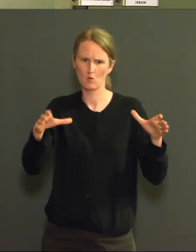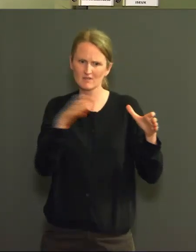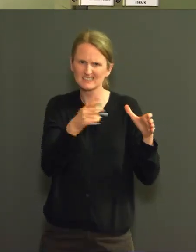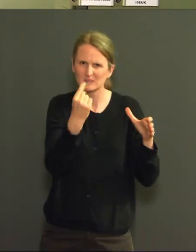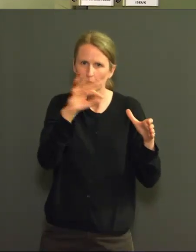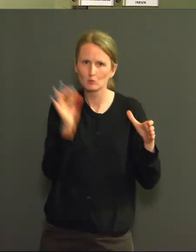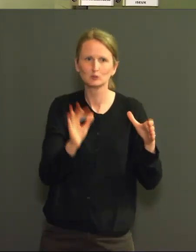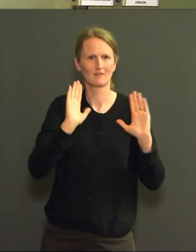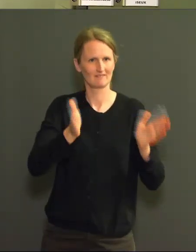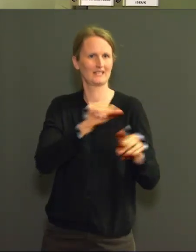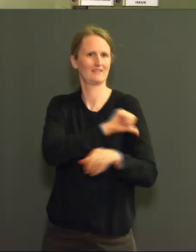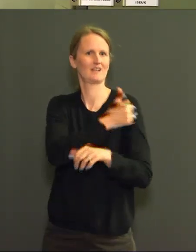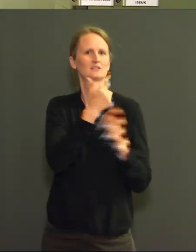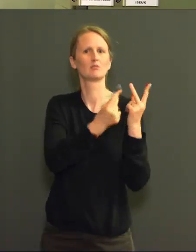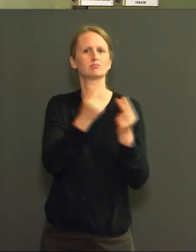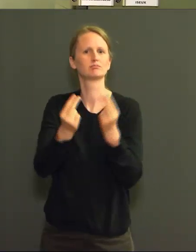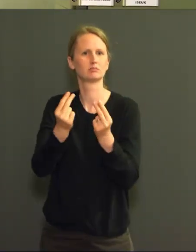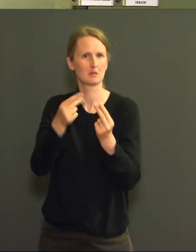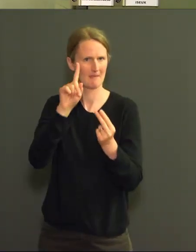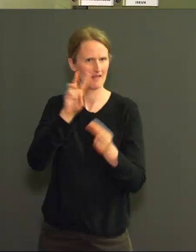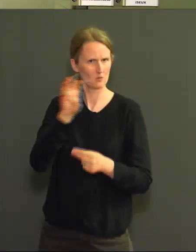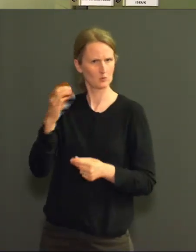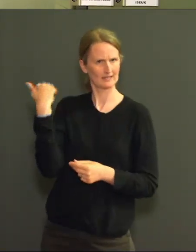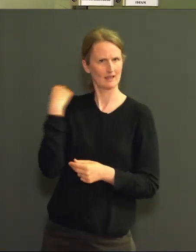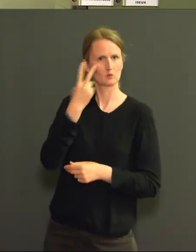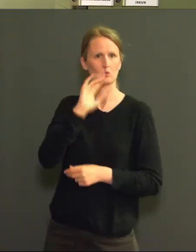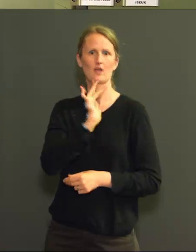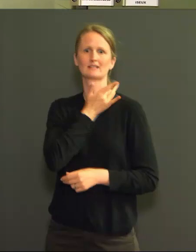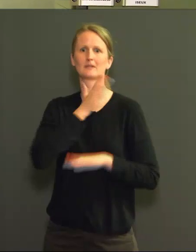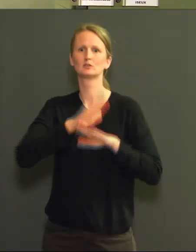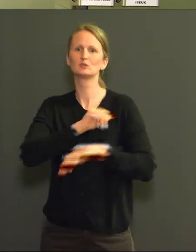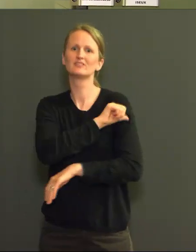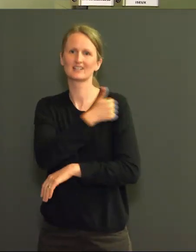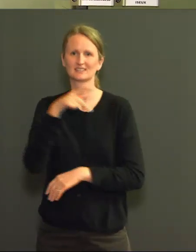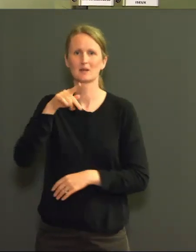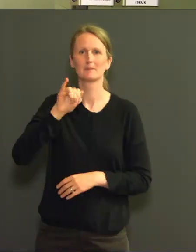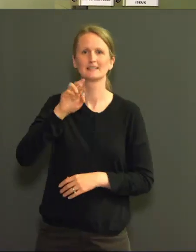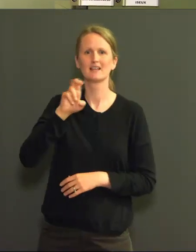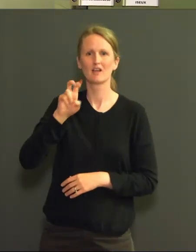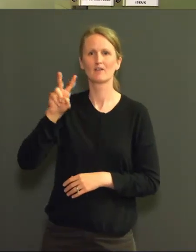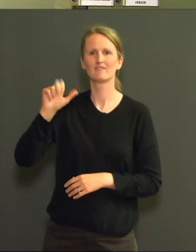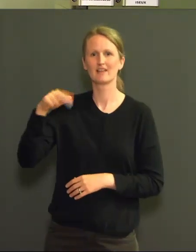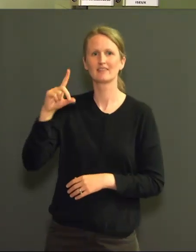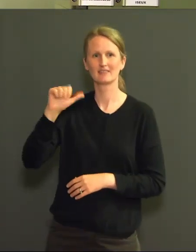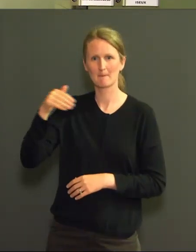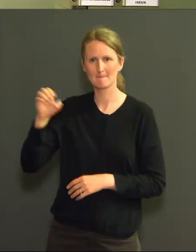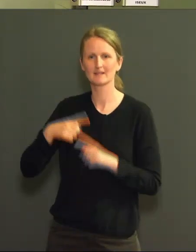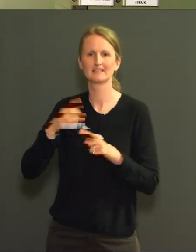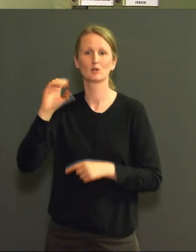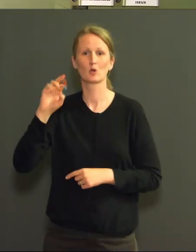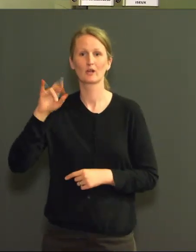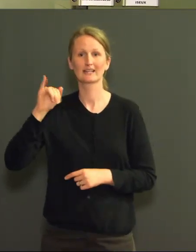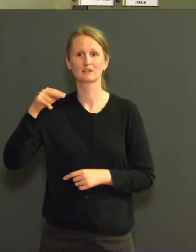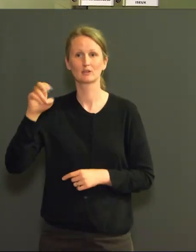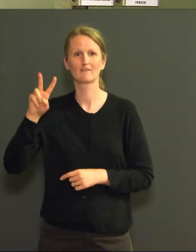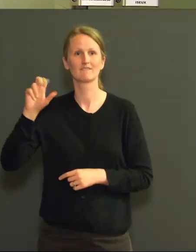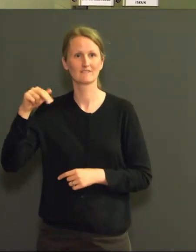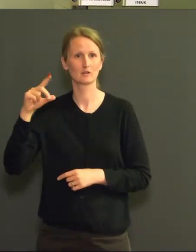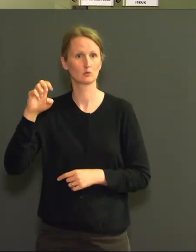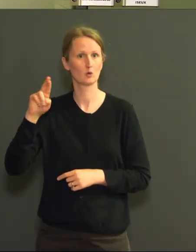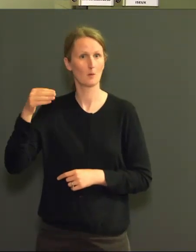week-end dernier, les vaccinologues Pierre Van Damme et Corinne van der Meulen ont avancé un chiffre de 85 à 90%.